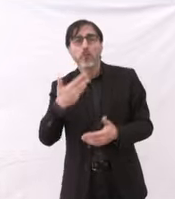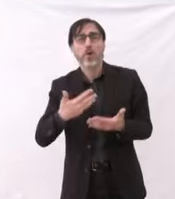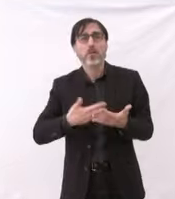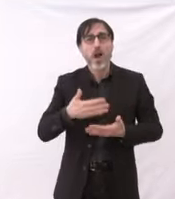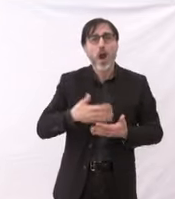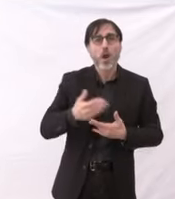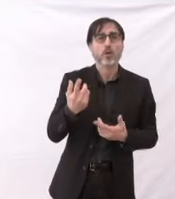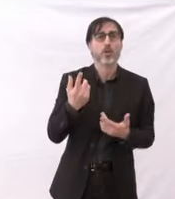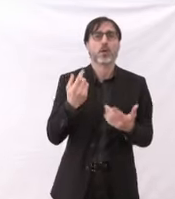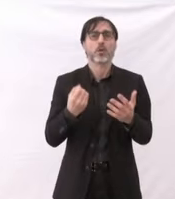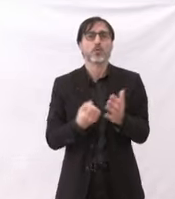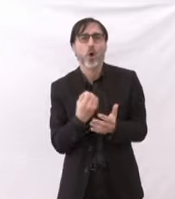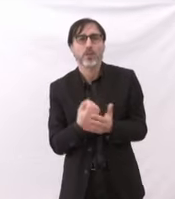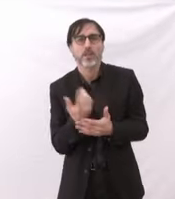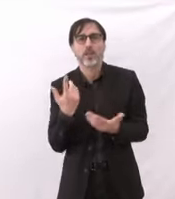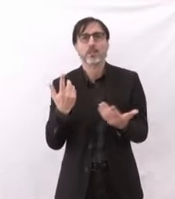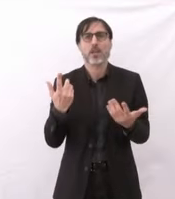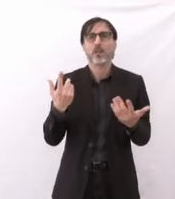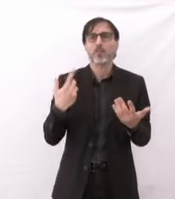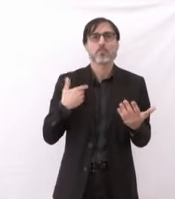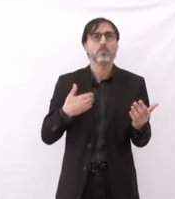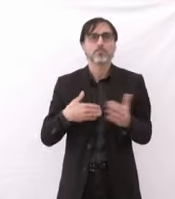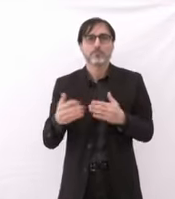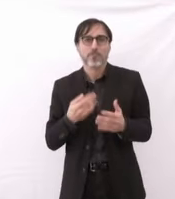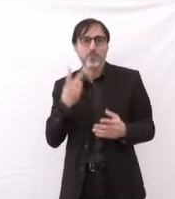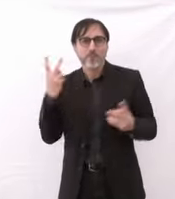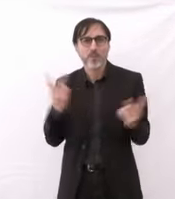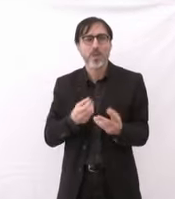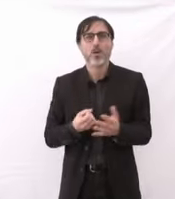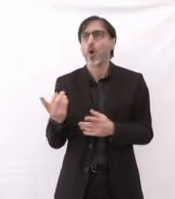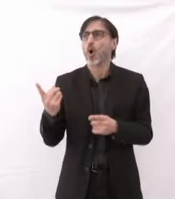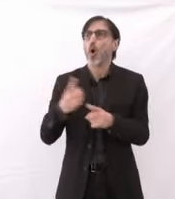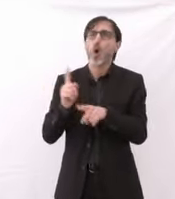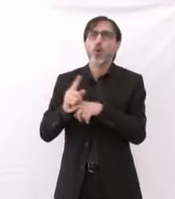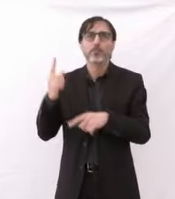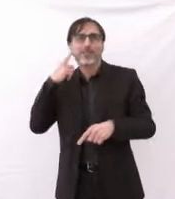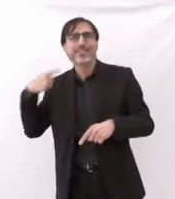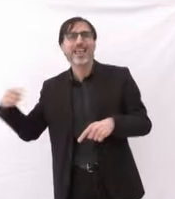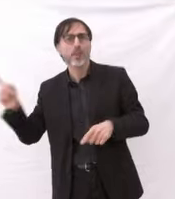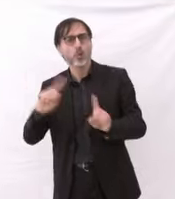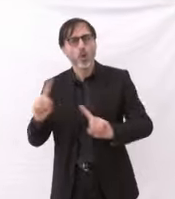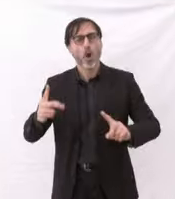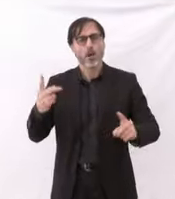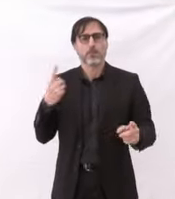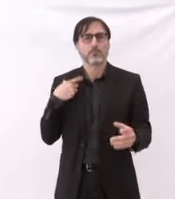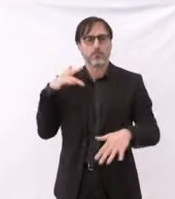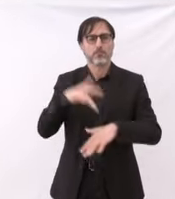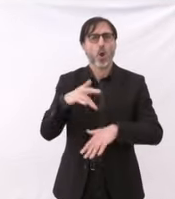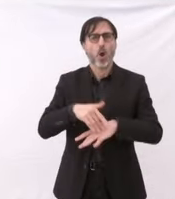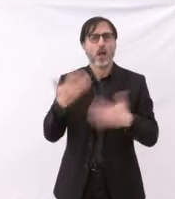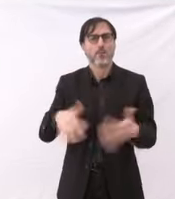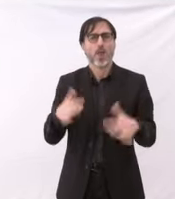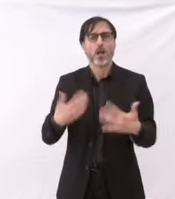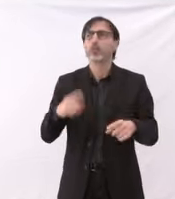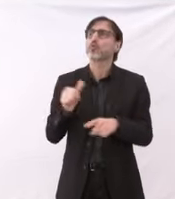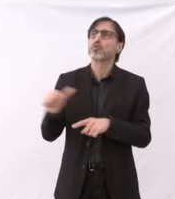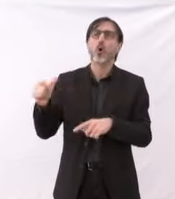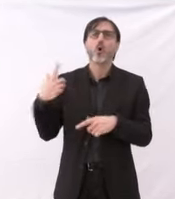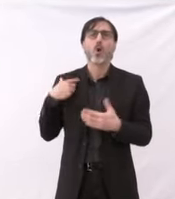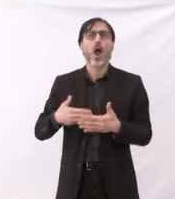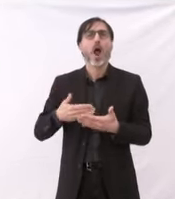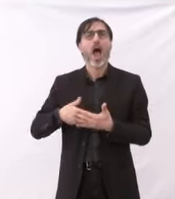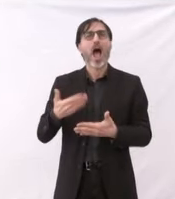raccontare notizie di prima mano, non per sentito dire, non basandosi solo su